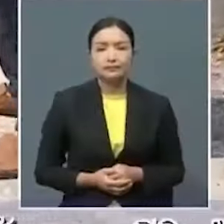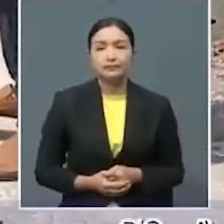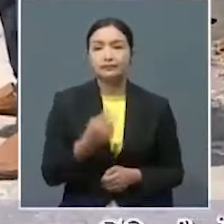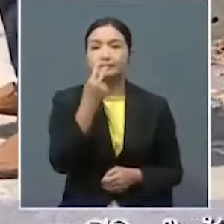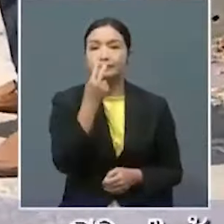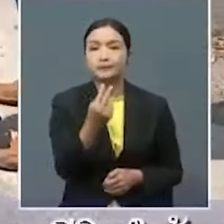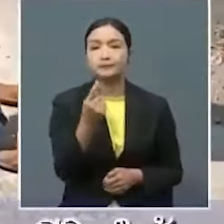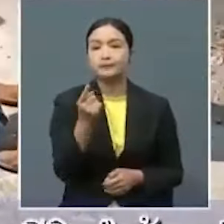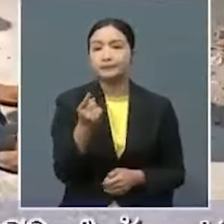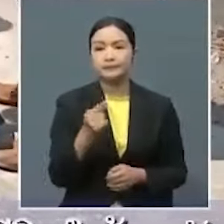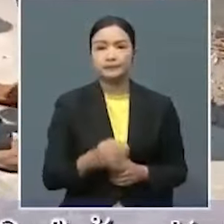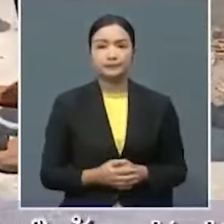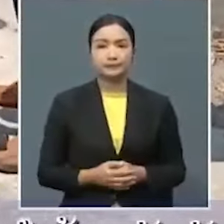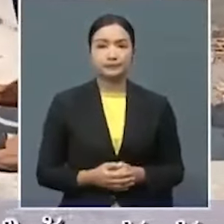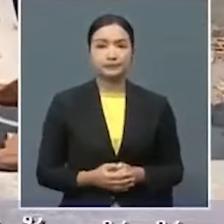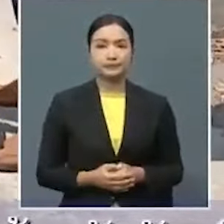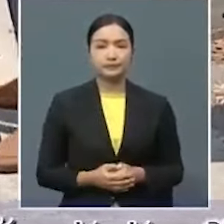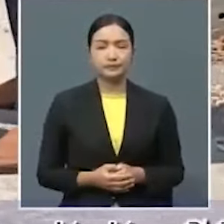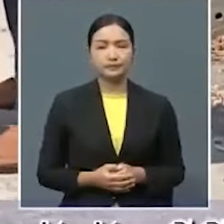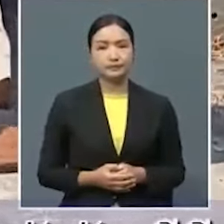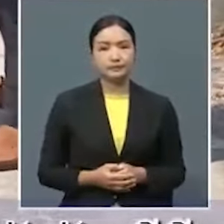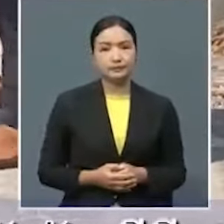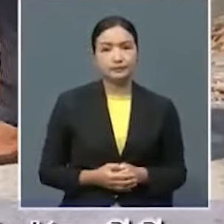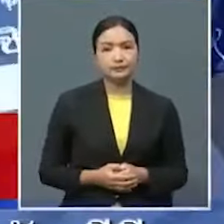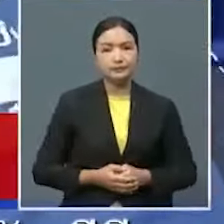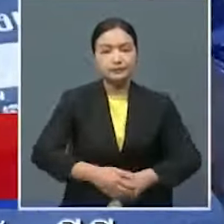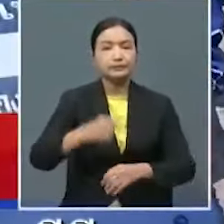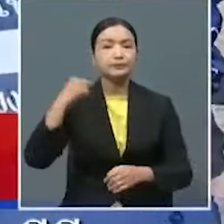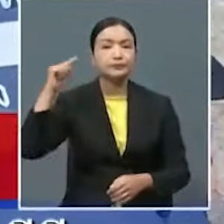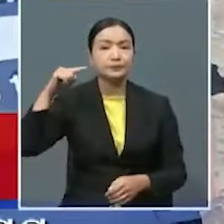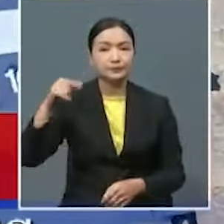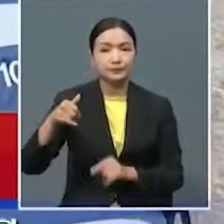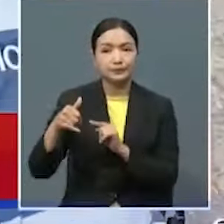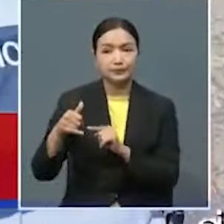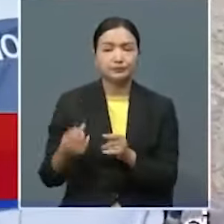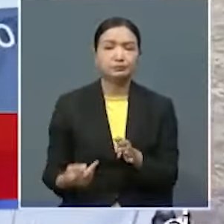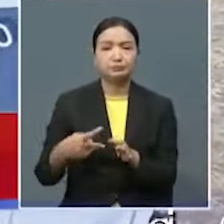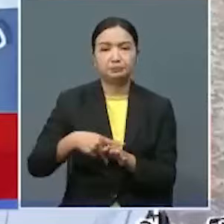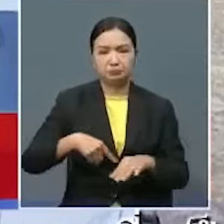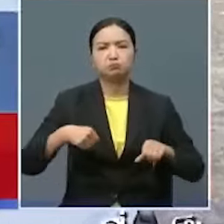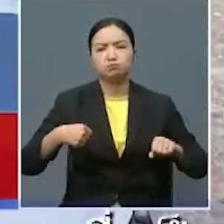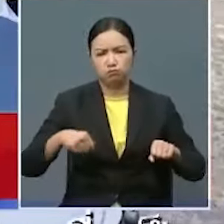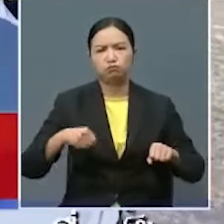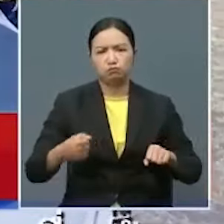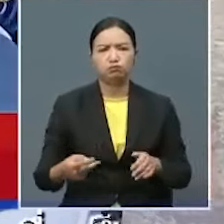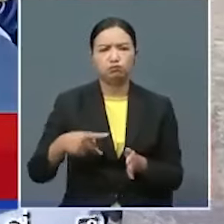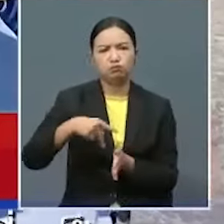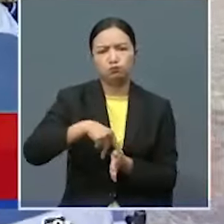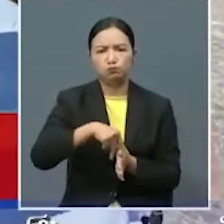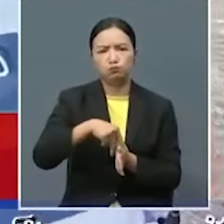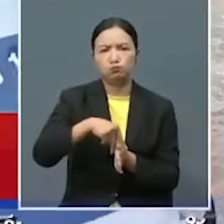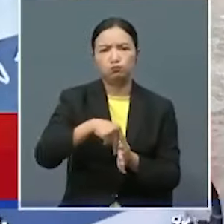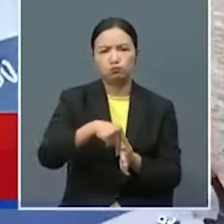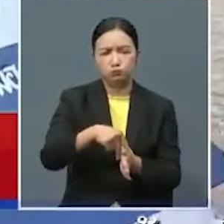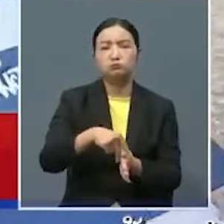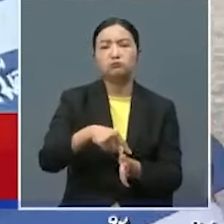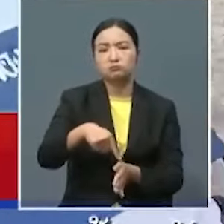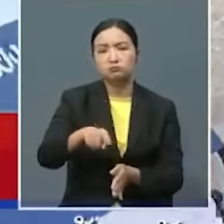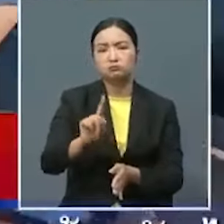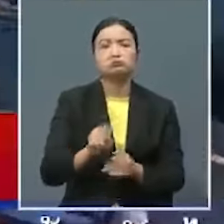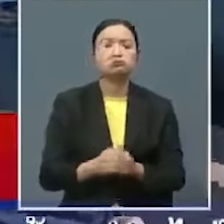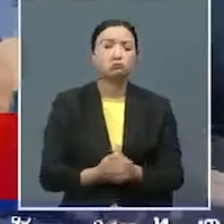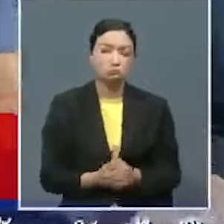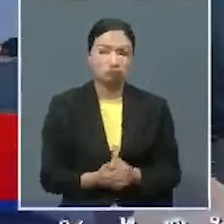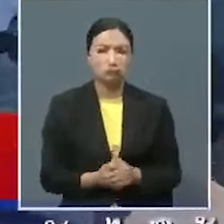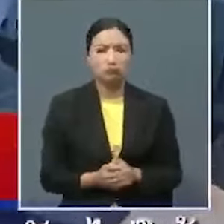คุณผู้ชมดูตามภาพนะคะเหตุการณ์ที่เกิดขึ้นเนี่ยเกิดขึ้นขนาดคุณพี่ท่านนี้เขาขี่จักรยานยนต์นะคะไปและระหว่างนั้น